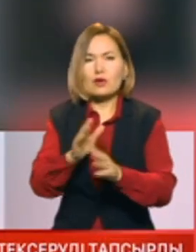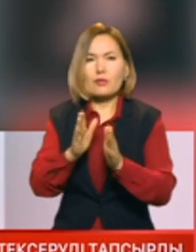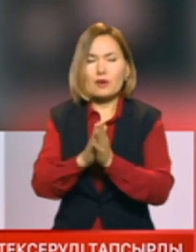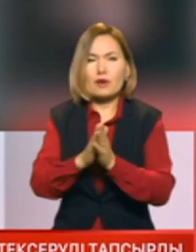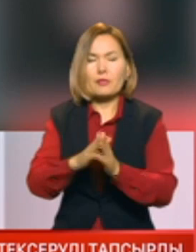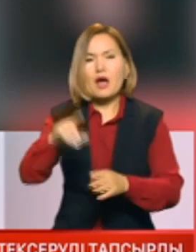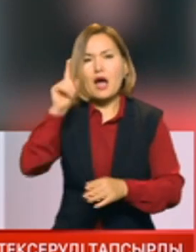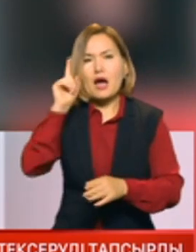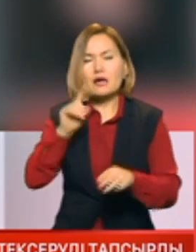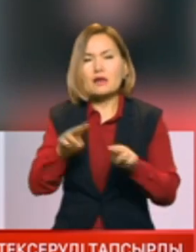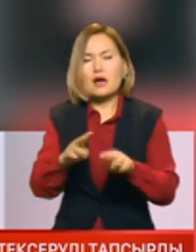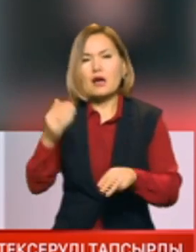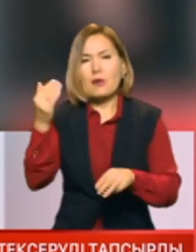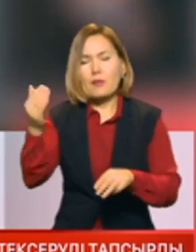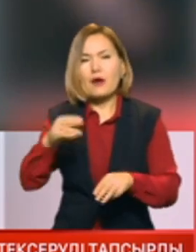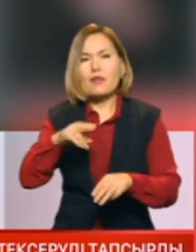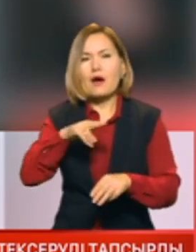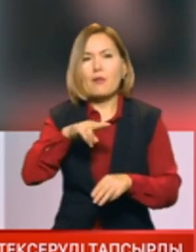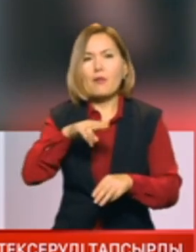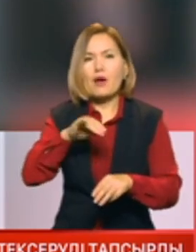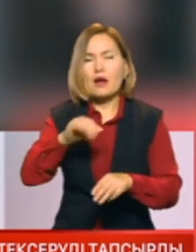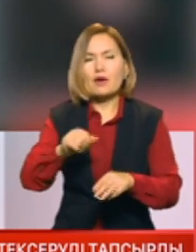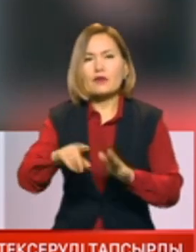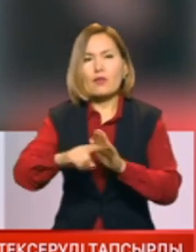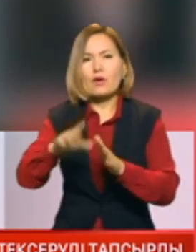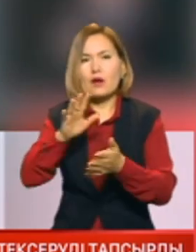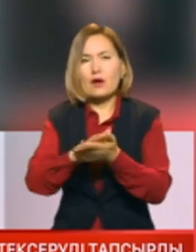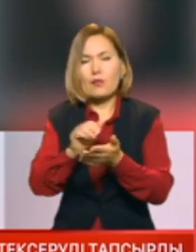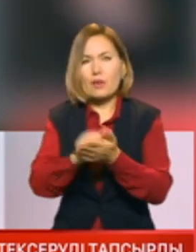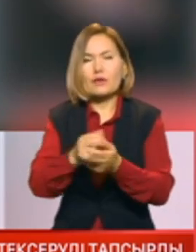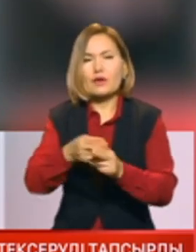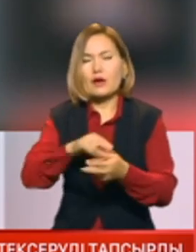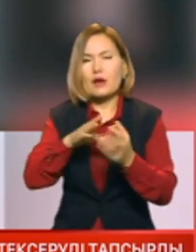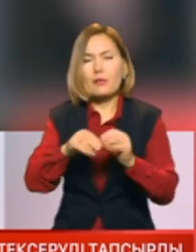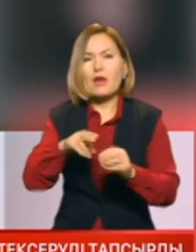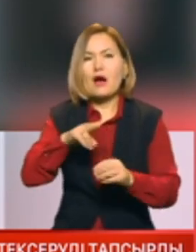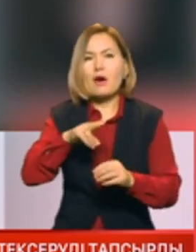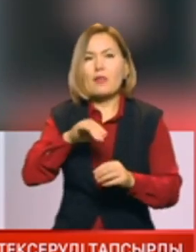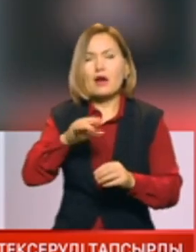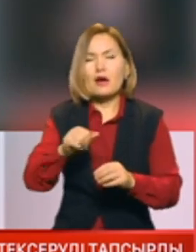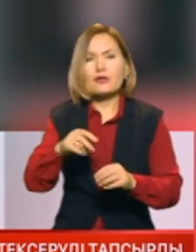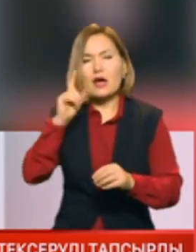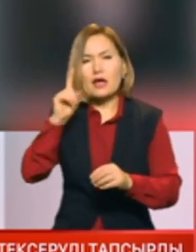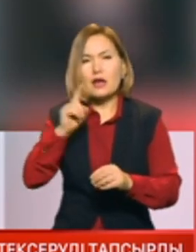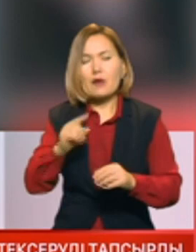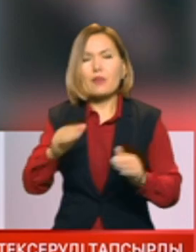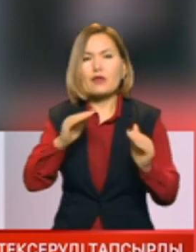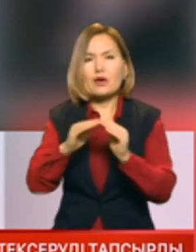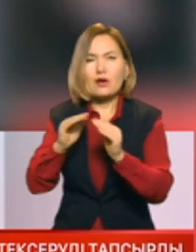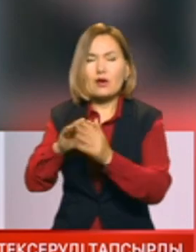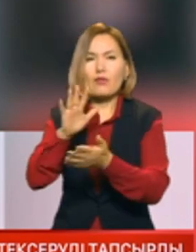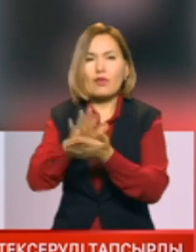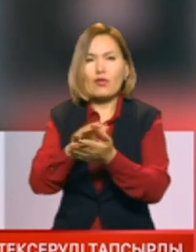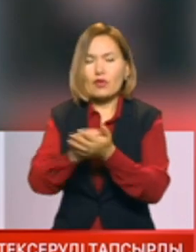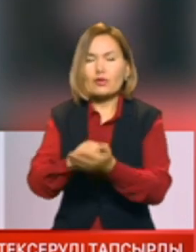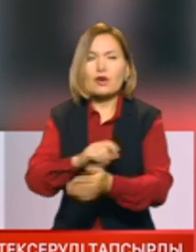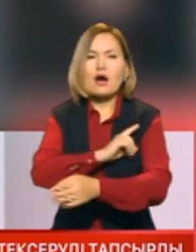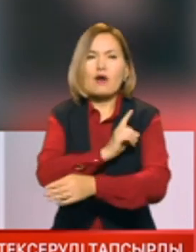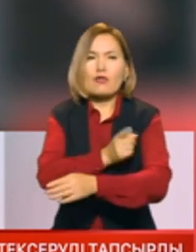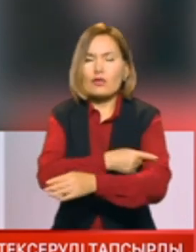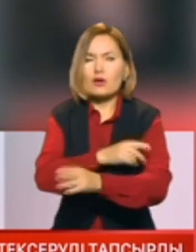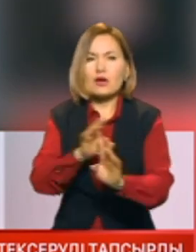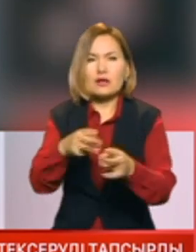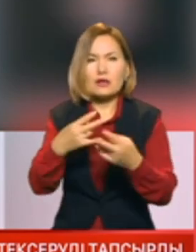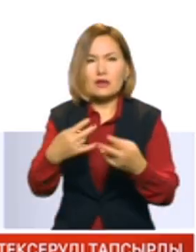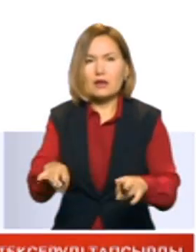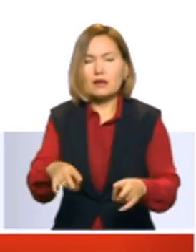Израиль әкімшілігін Газадан бастап Палестина жерін бомбылауды тоқтатуға, ал палестиналықтарды Израильдегі елді мекендерге күш қолдануды